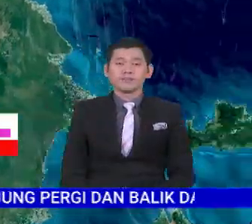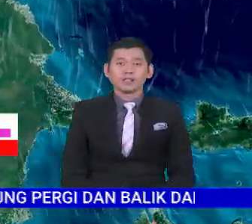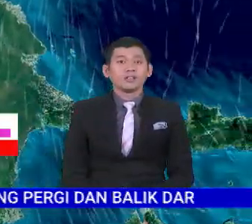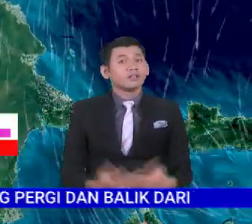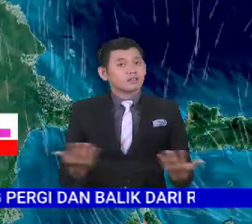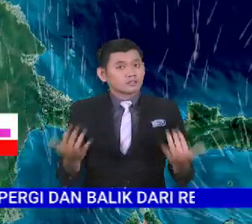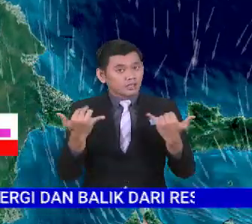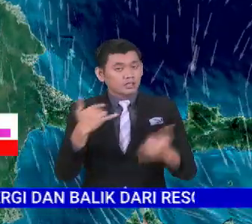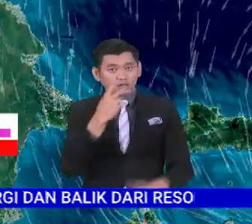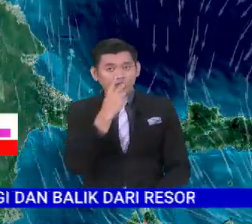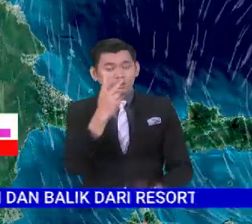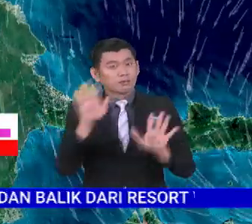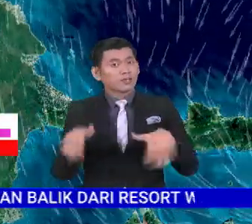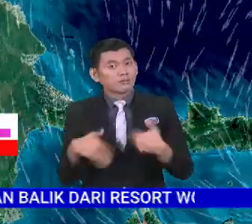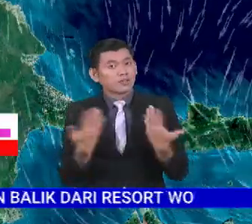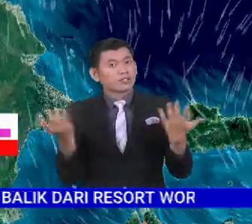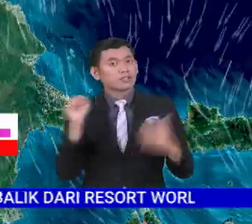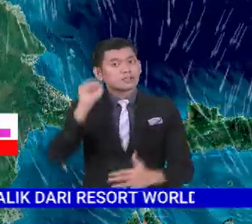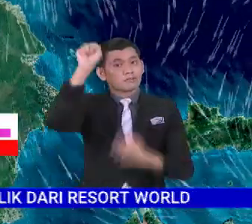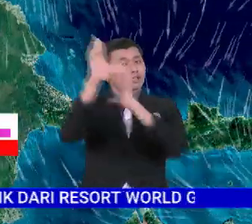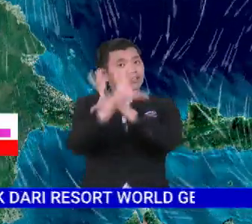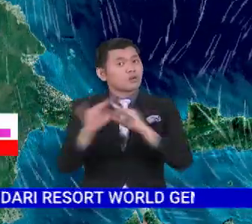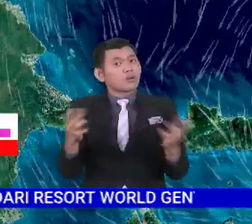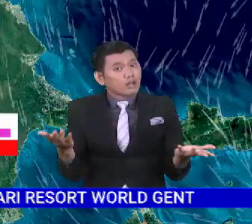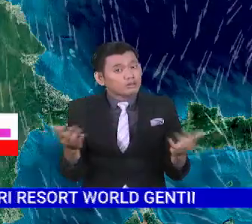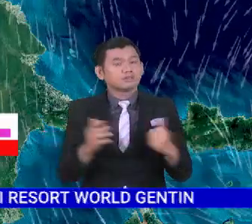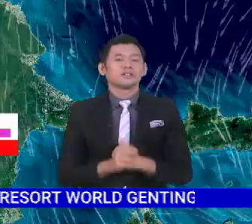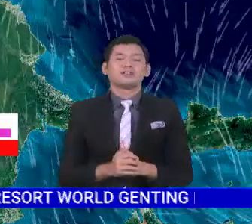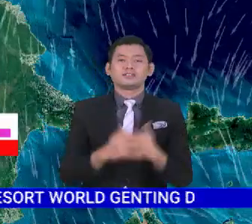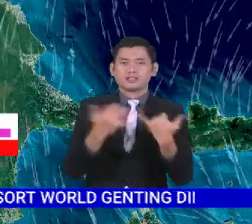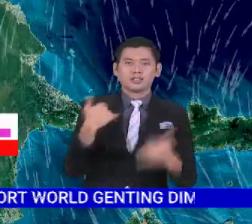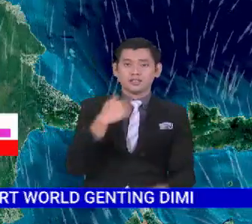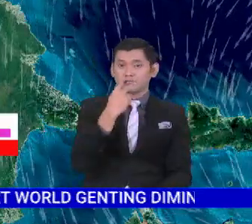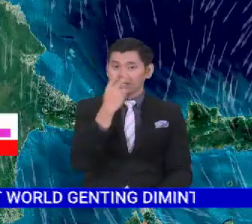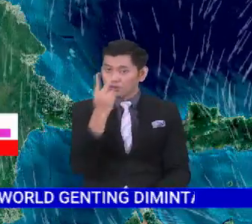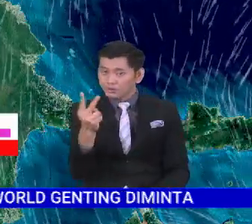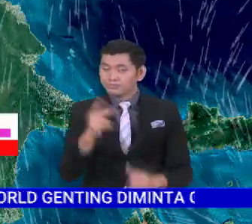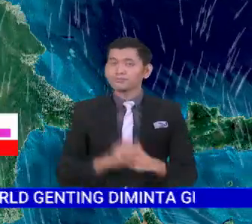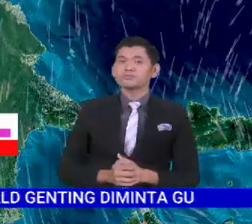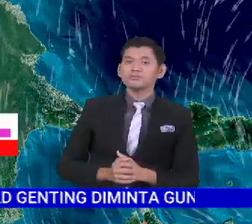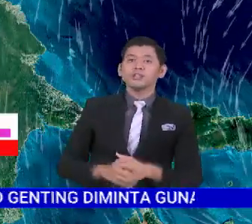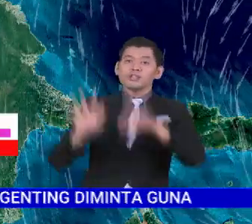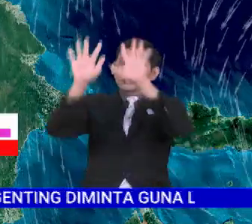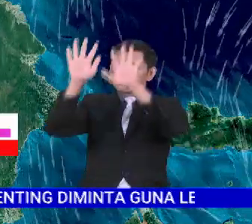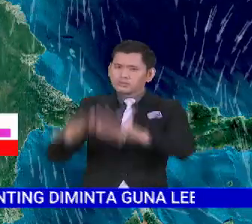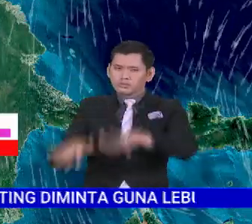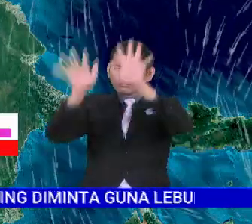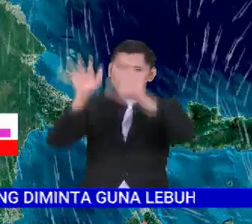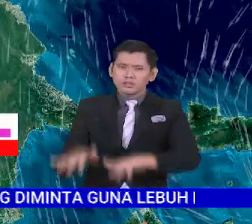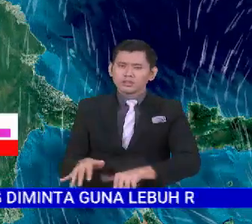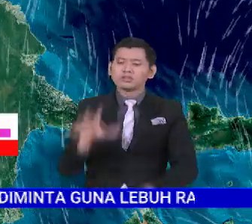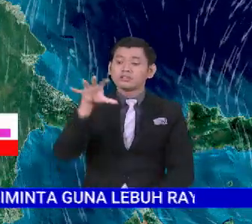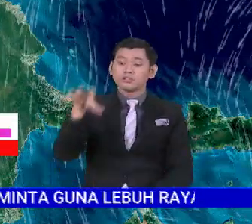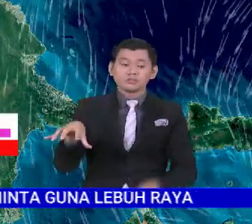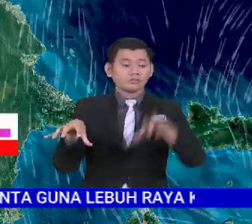Bagi tinjauan cuaca semasa di Sabah dan Sarawak pula, dapat diperhatikan ketika ini, hujan lebat kini sedang berlaku di satu